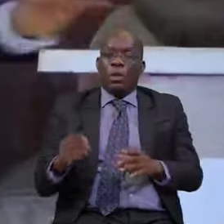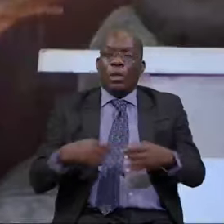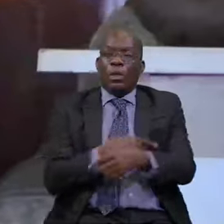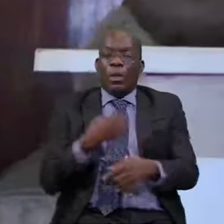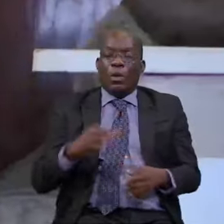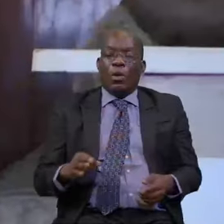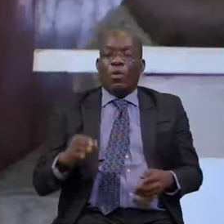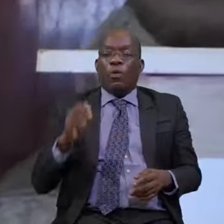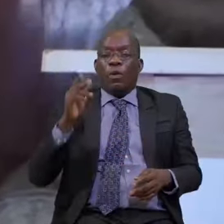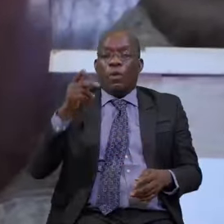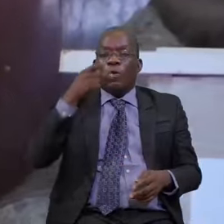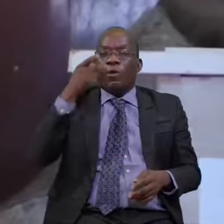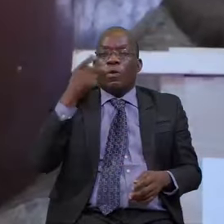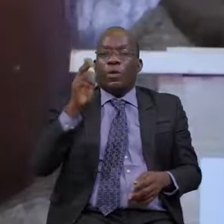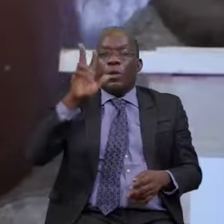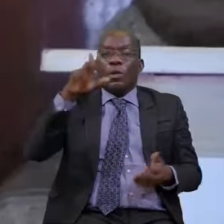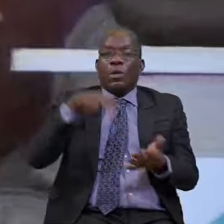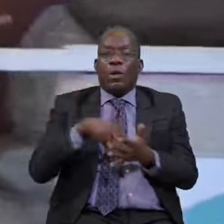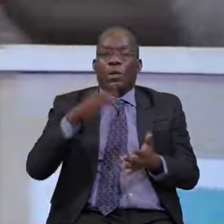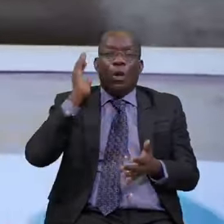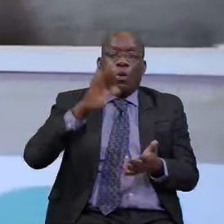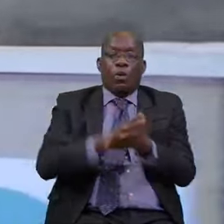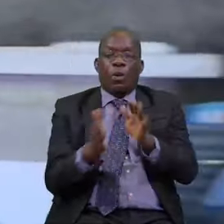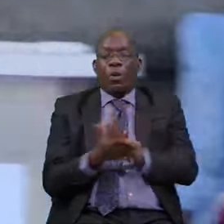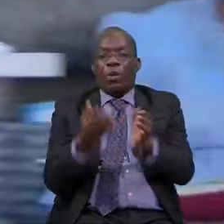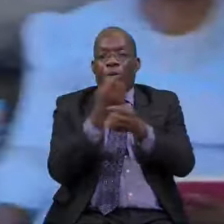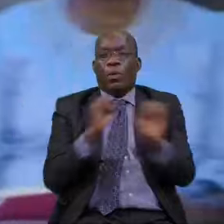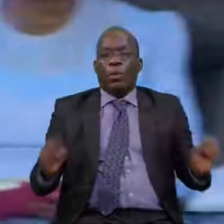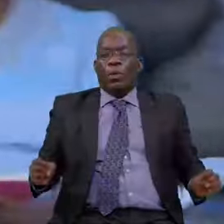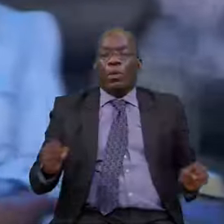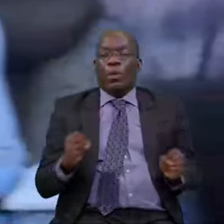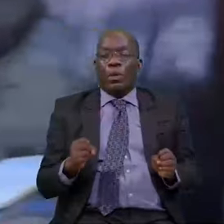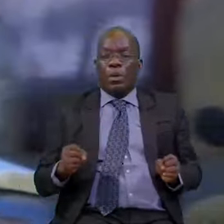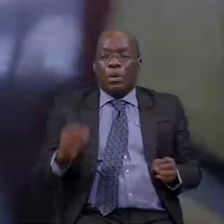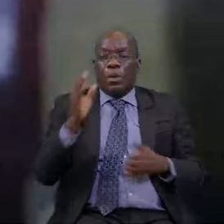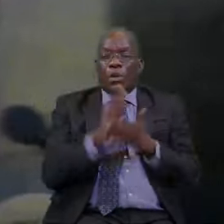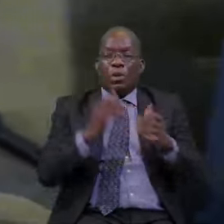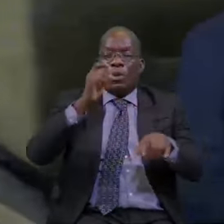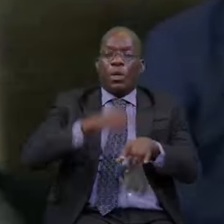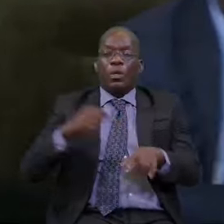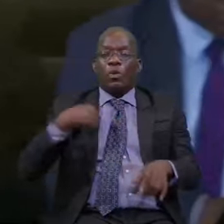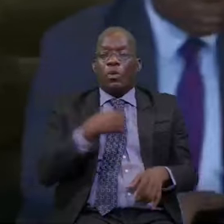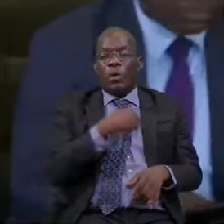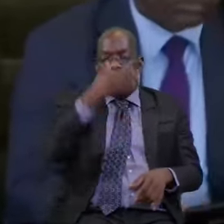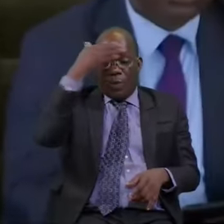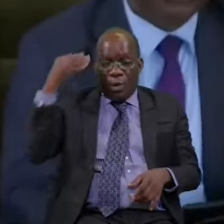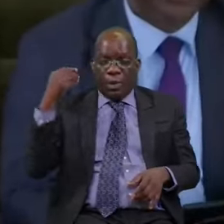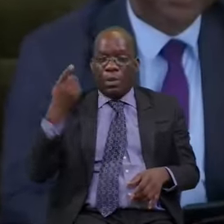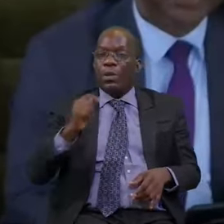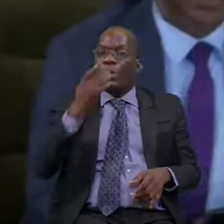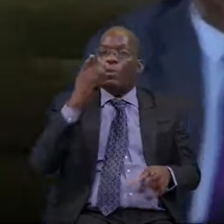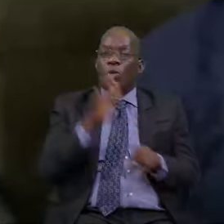personnes seront converties. Il a oublié ce que le Seigneur avait dit. Parfois en route, nous oublions les